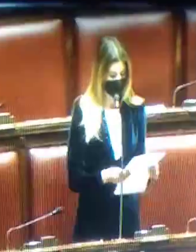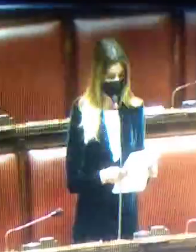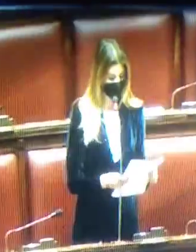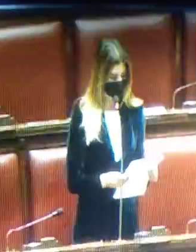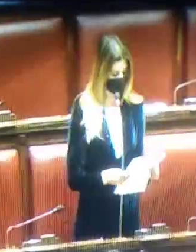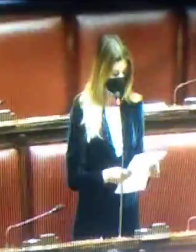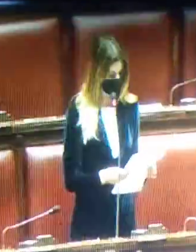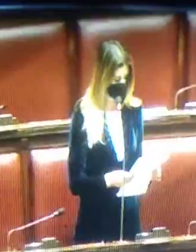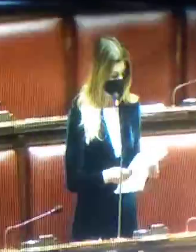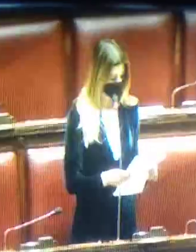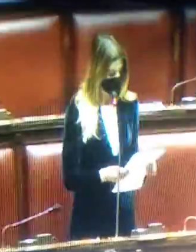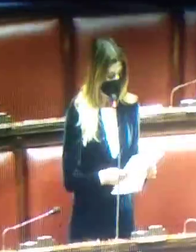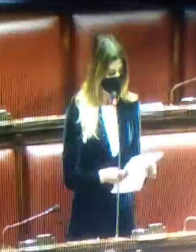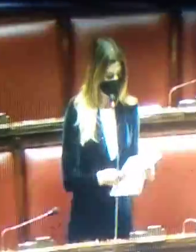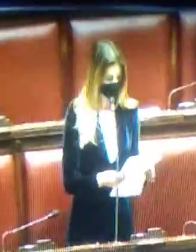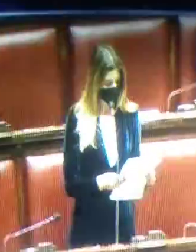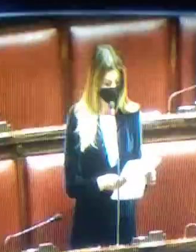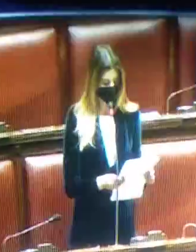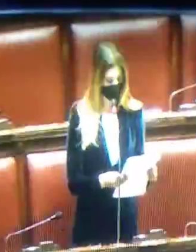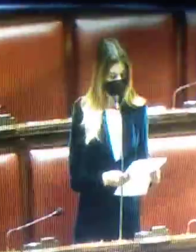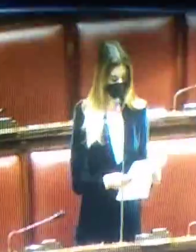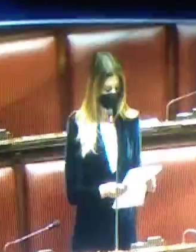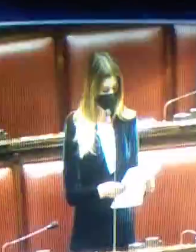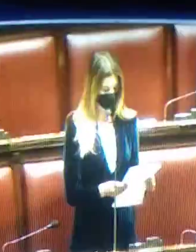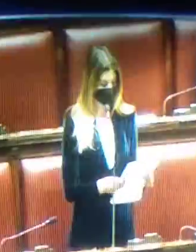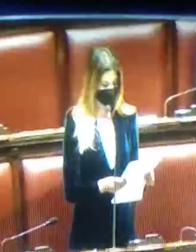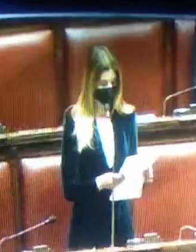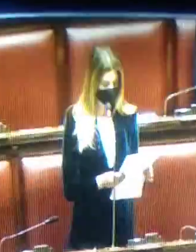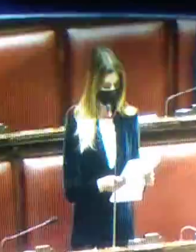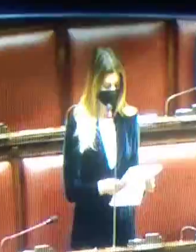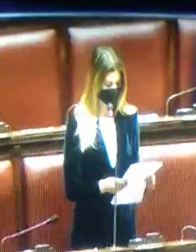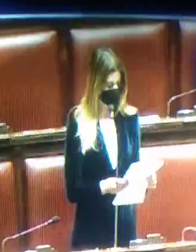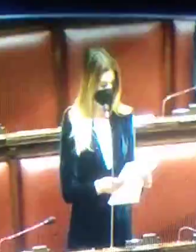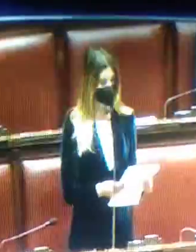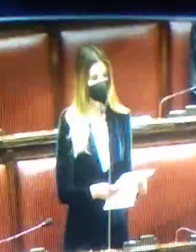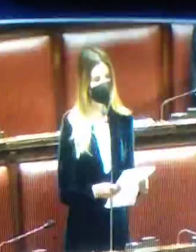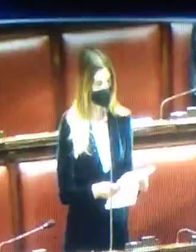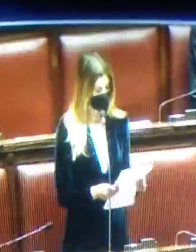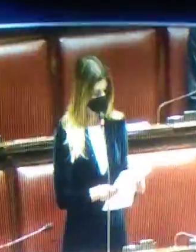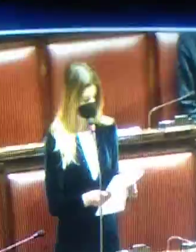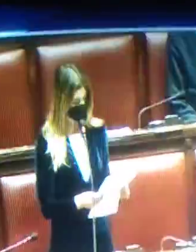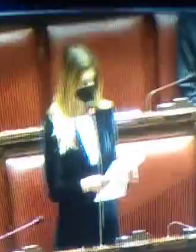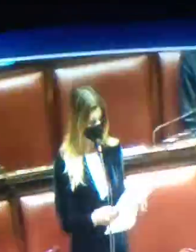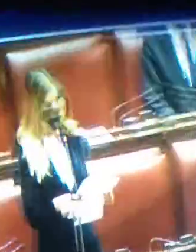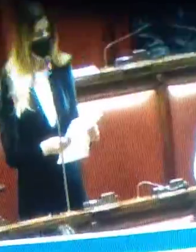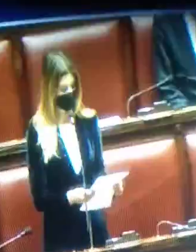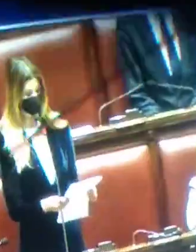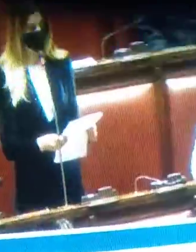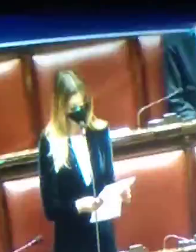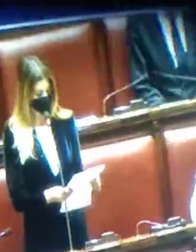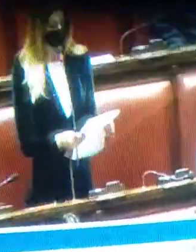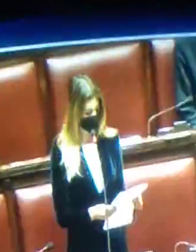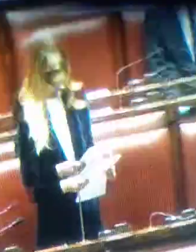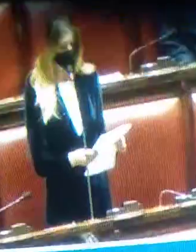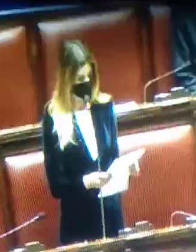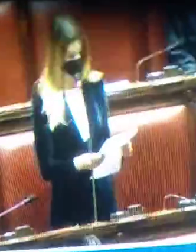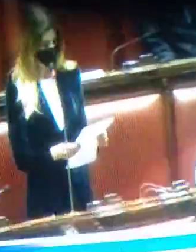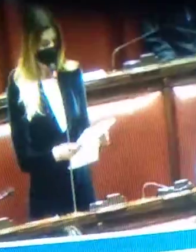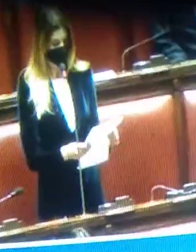monocameralismo, presenzialismo, diminuzione dei parlamentari per fare la dittatura, coperte senza senso di responsabilità.